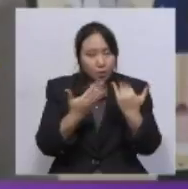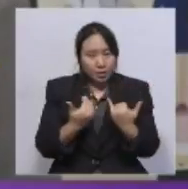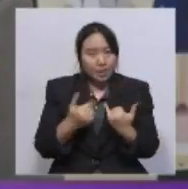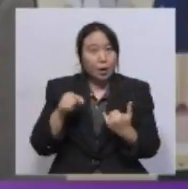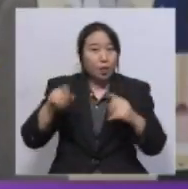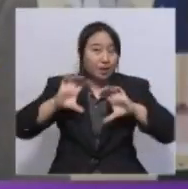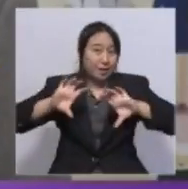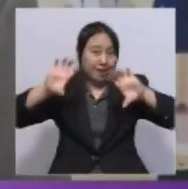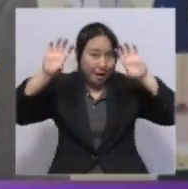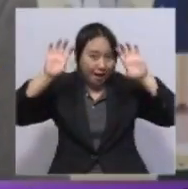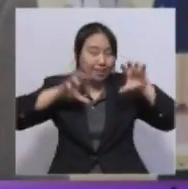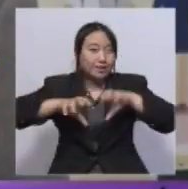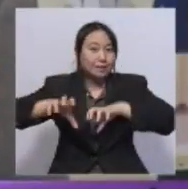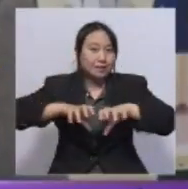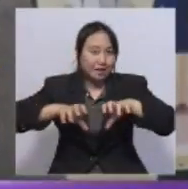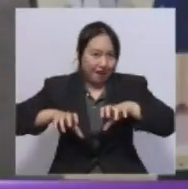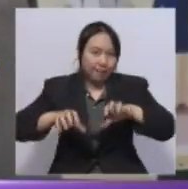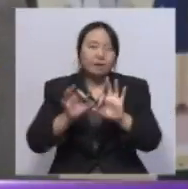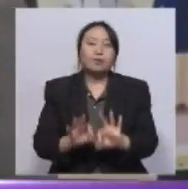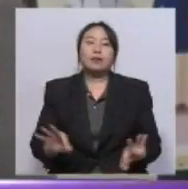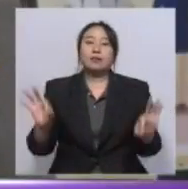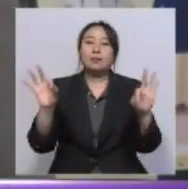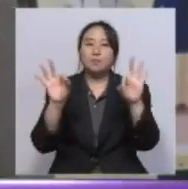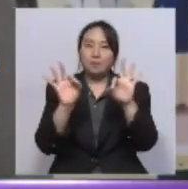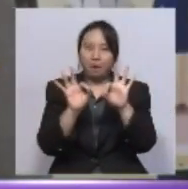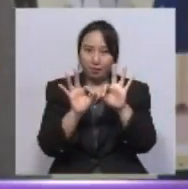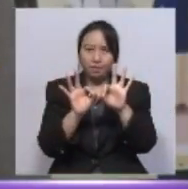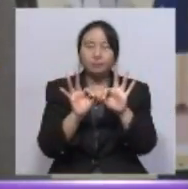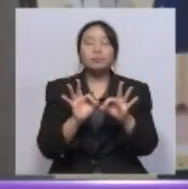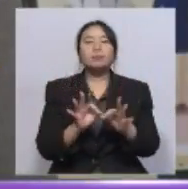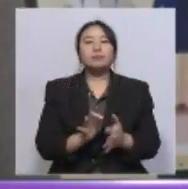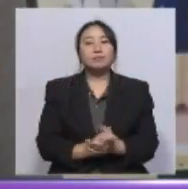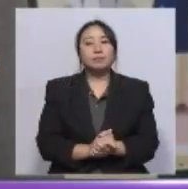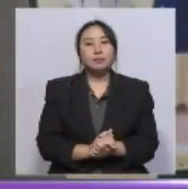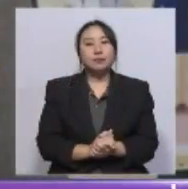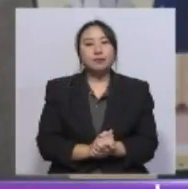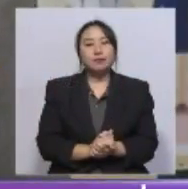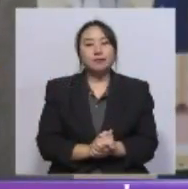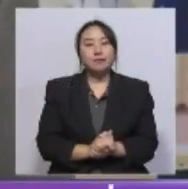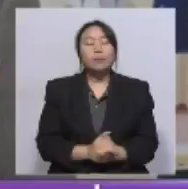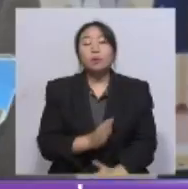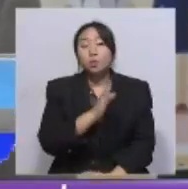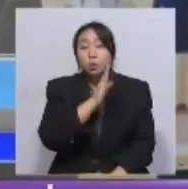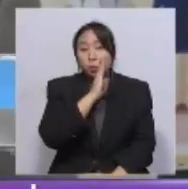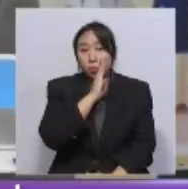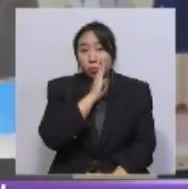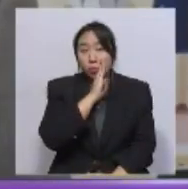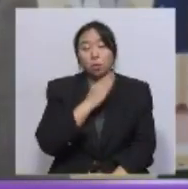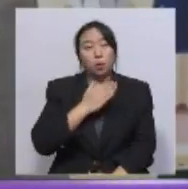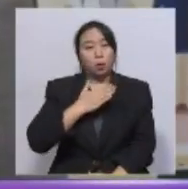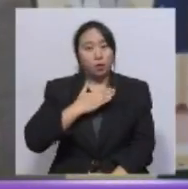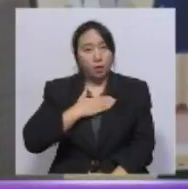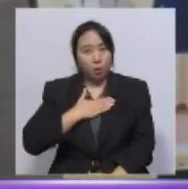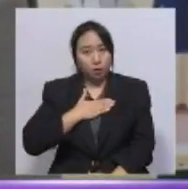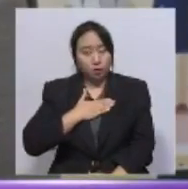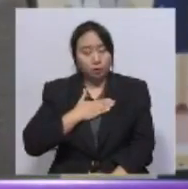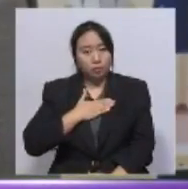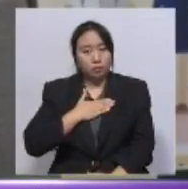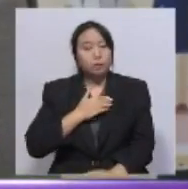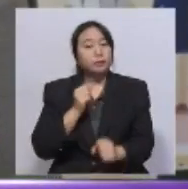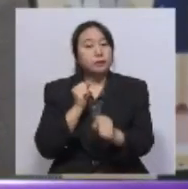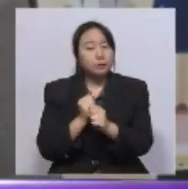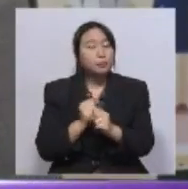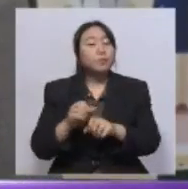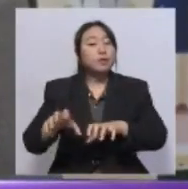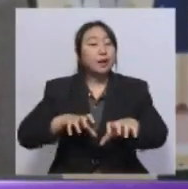หรือการบริหารจัดการภาครัฐก็มีความสำคัญมากดังนั้นถ้าเราปรับระบบการบ